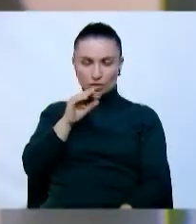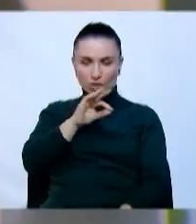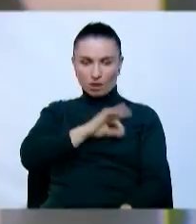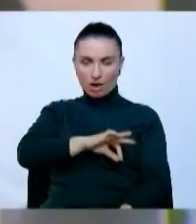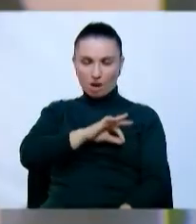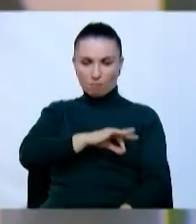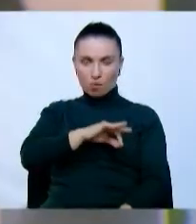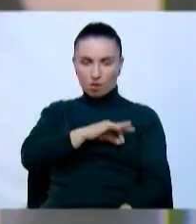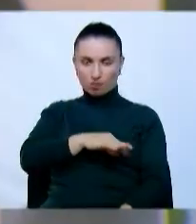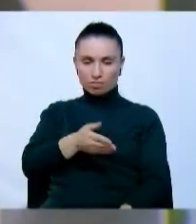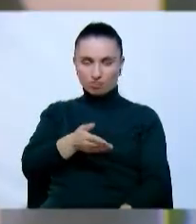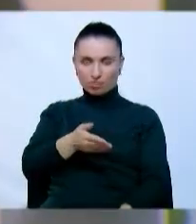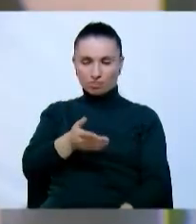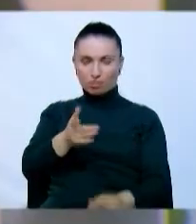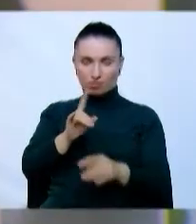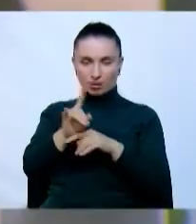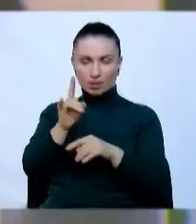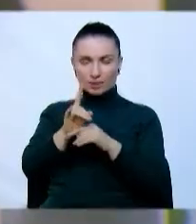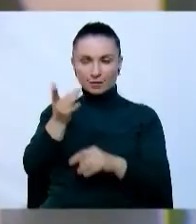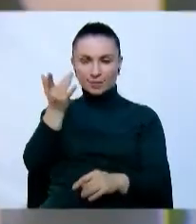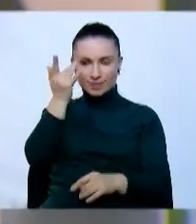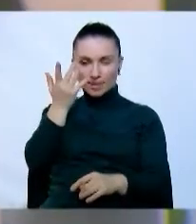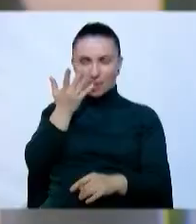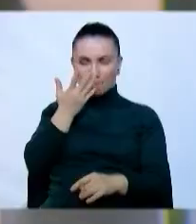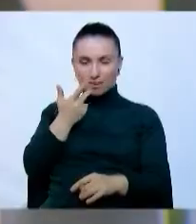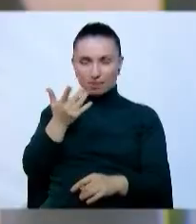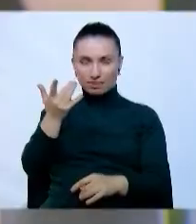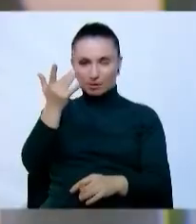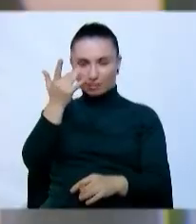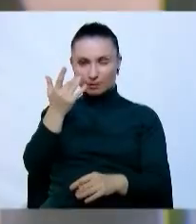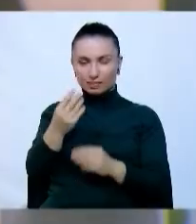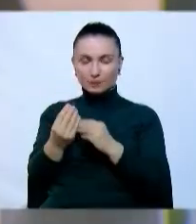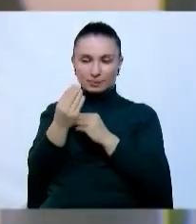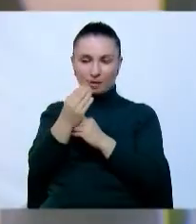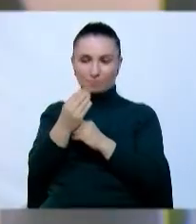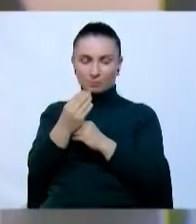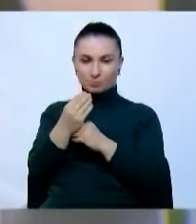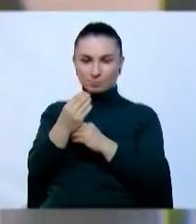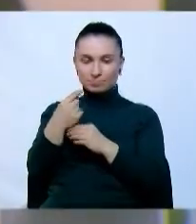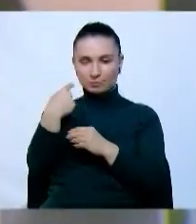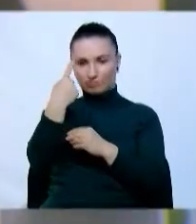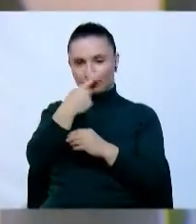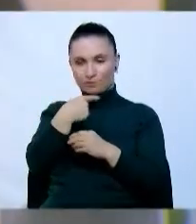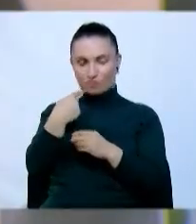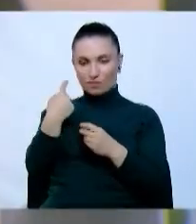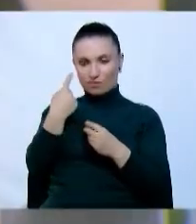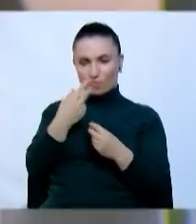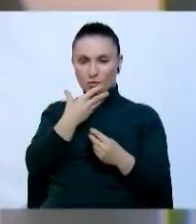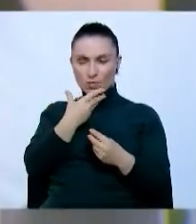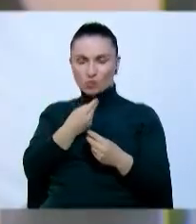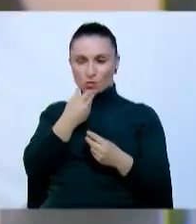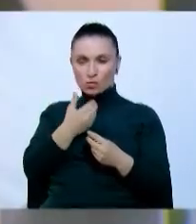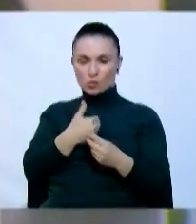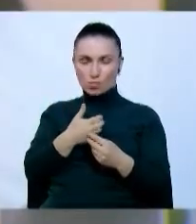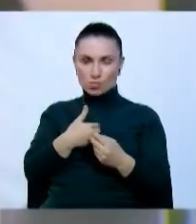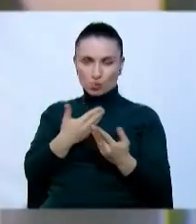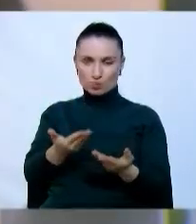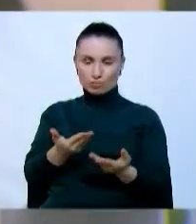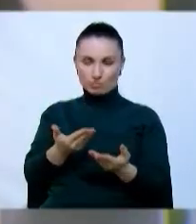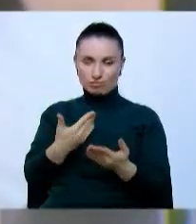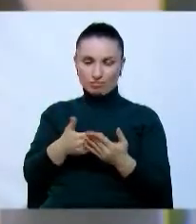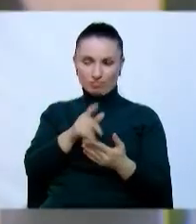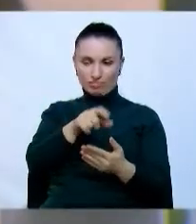გამოიყენება, თქვათ, ეს ლინზები იმისთვის, რომ დამატებითი კომპონენტი, ვიზუალური კომპონენტი, ესთეტიკური,